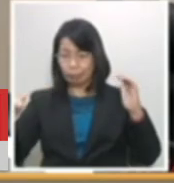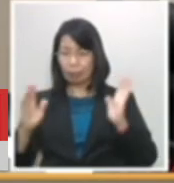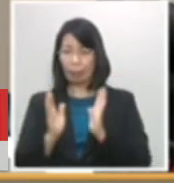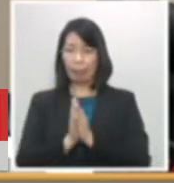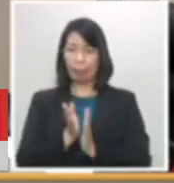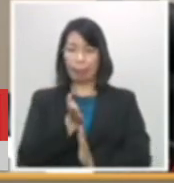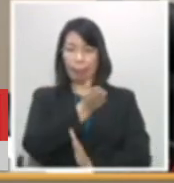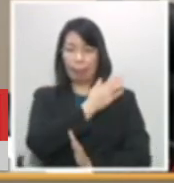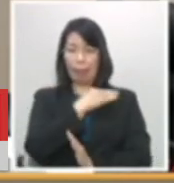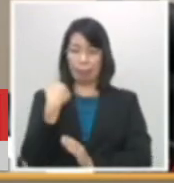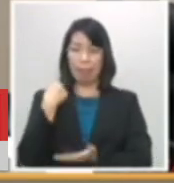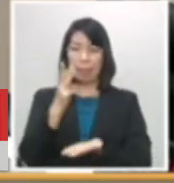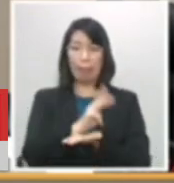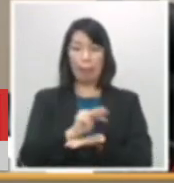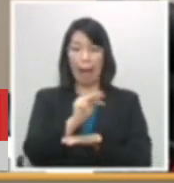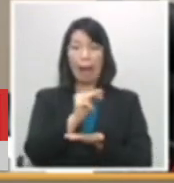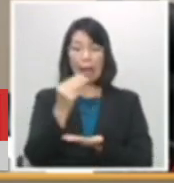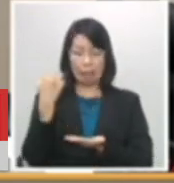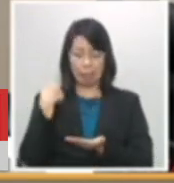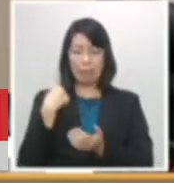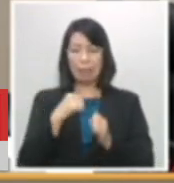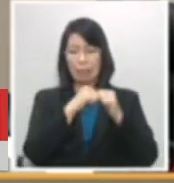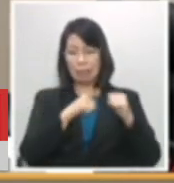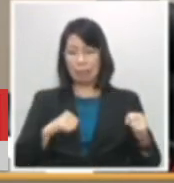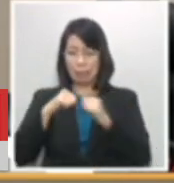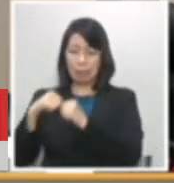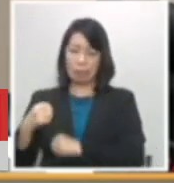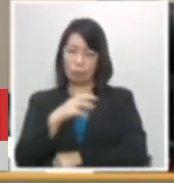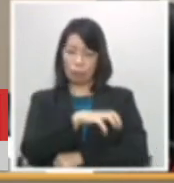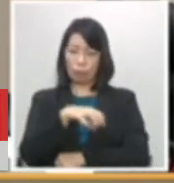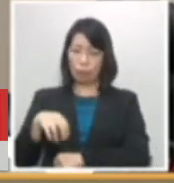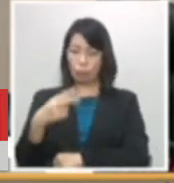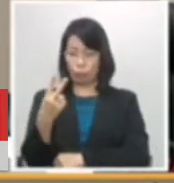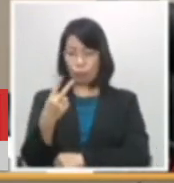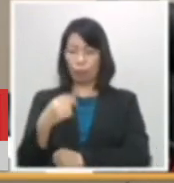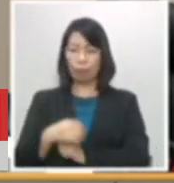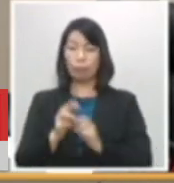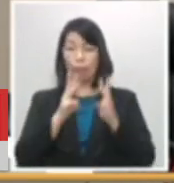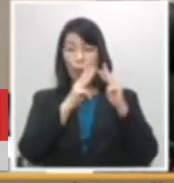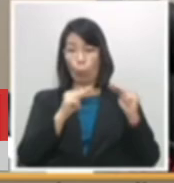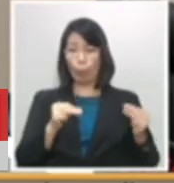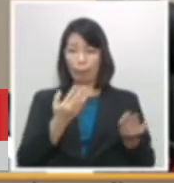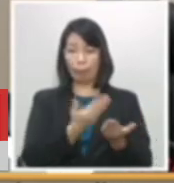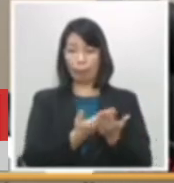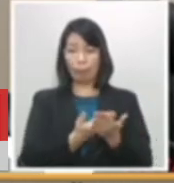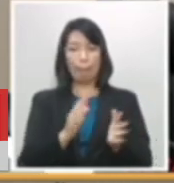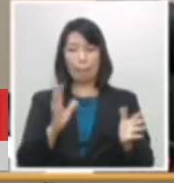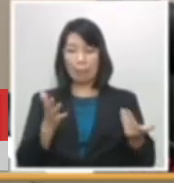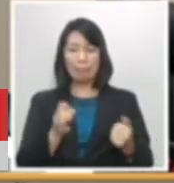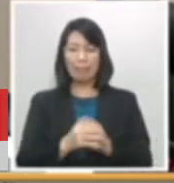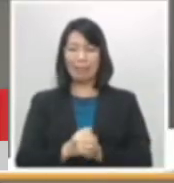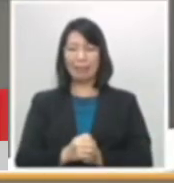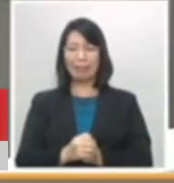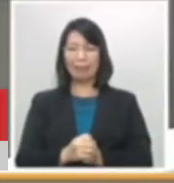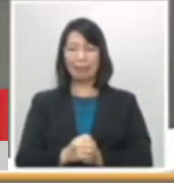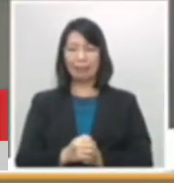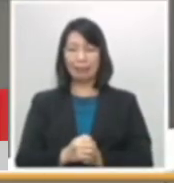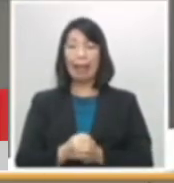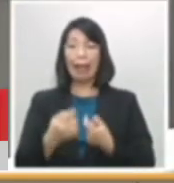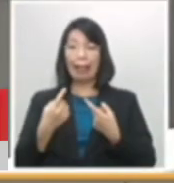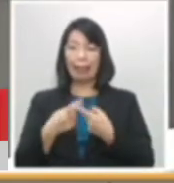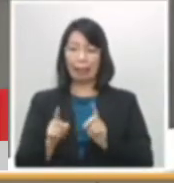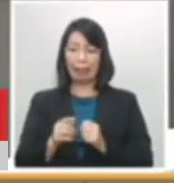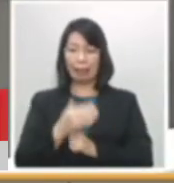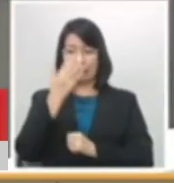าลัยของรัฐฝากท่านเข้าไปดูแลด้วยว่าวัดกลุ่มนี้ไม่มีตังค์เท่าที่ควรหรอกแต่ว่าไม่ว่ามหาจุฬ